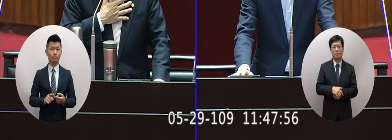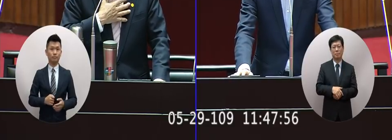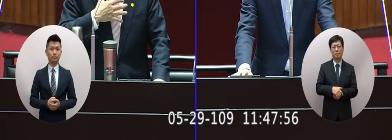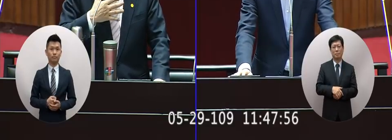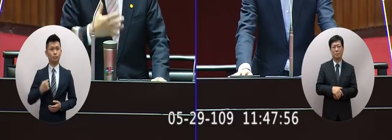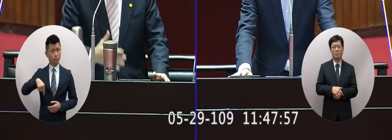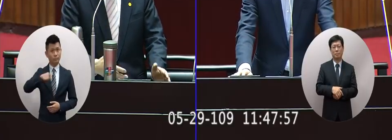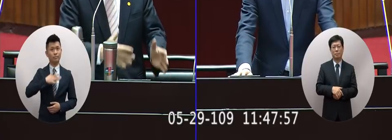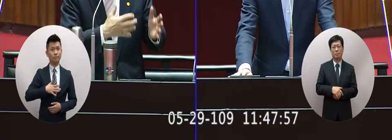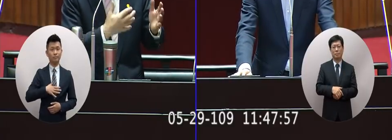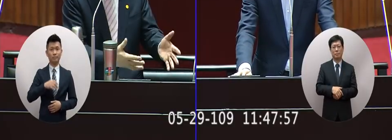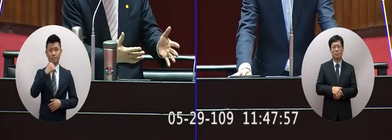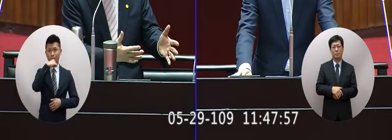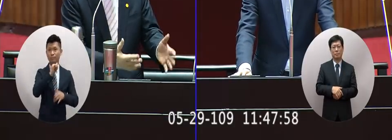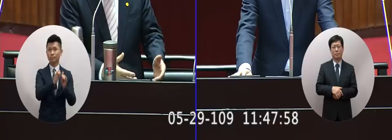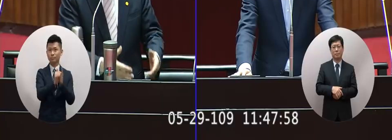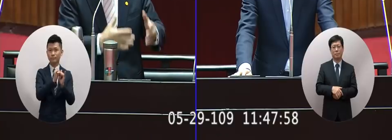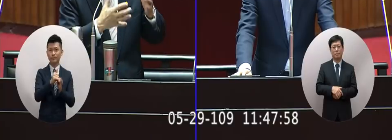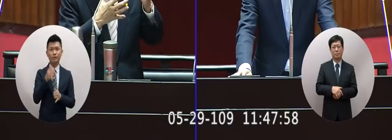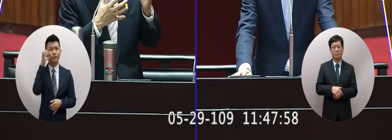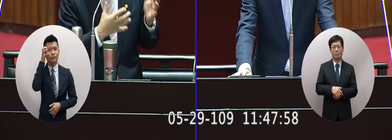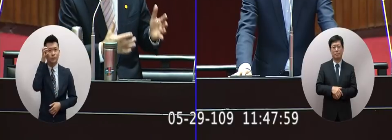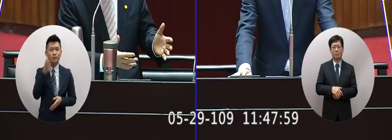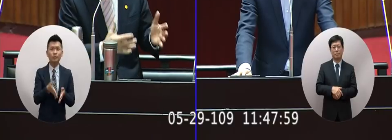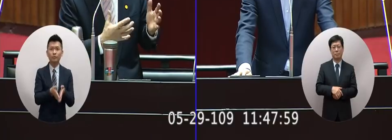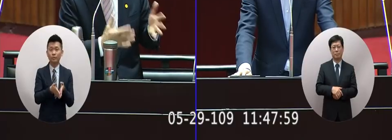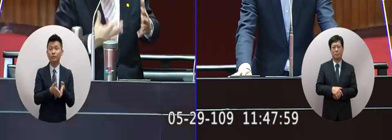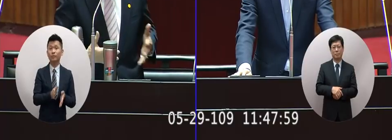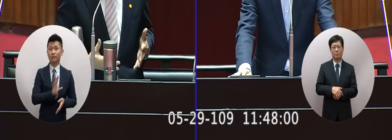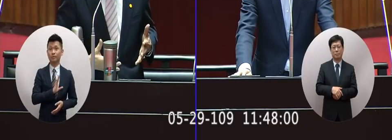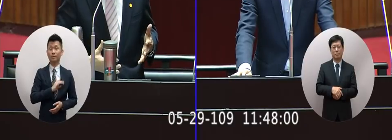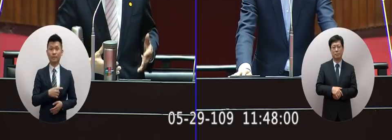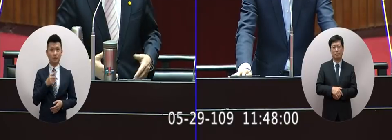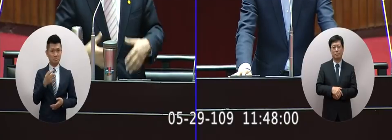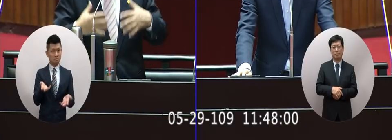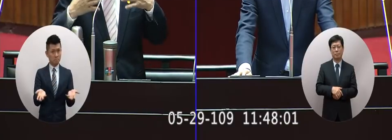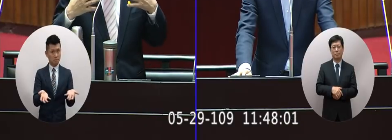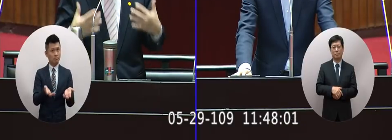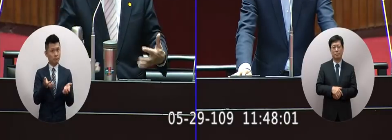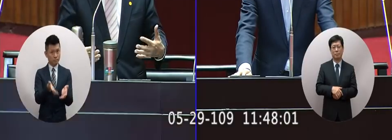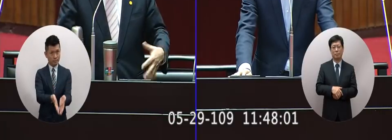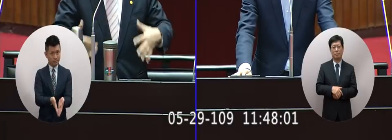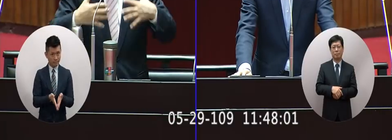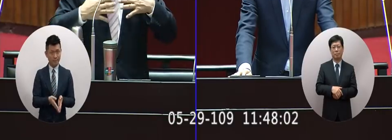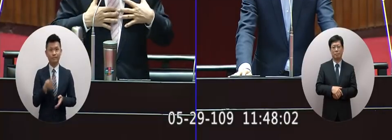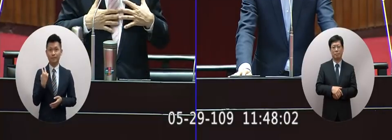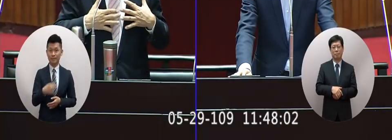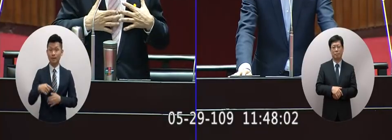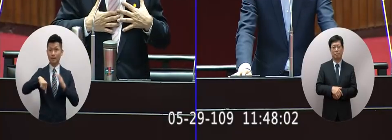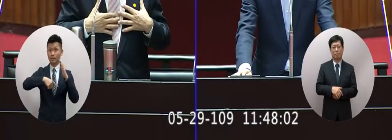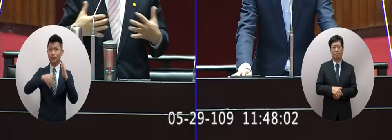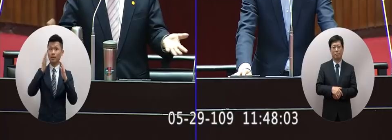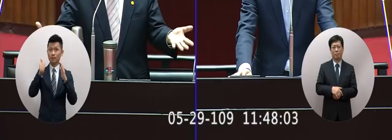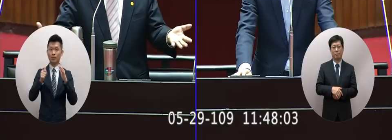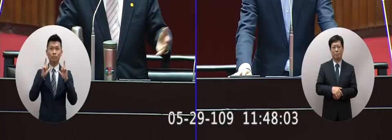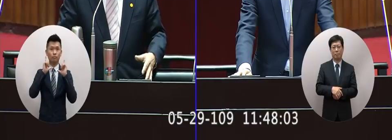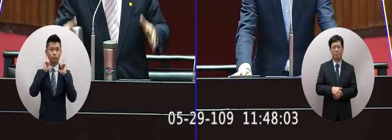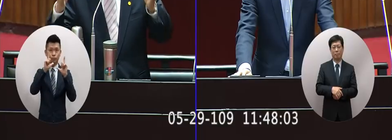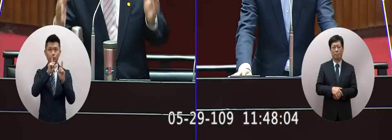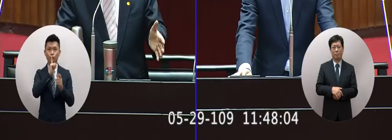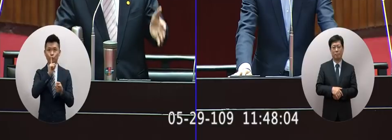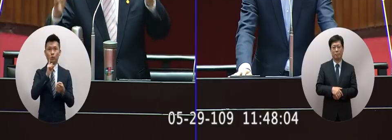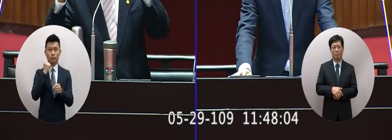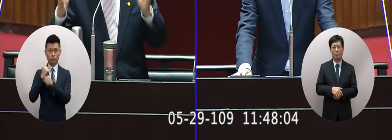们也知道国人同胞的急切，我们也知道事关重大，我们也知道院长讲话说到做